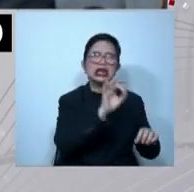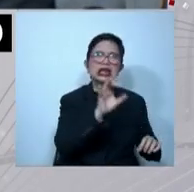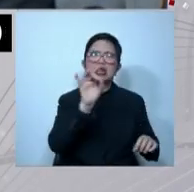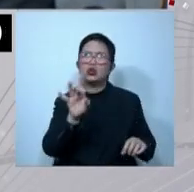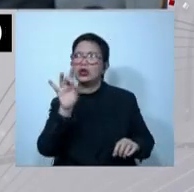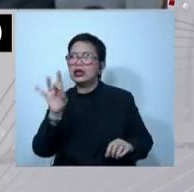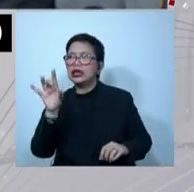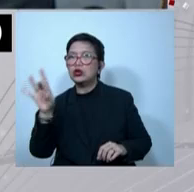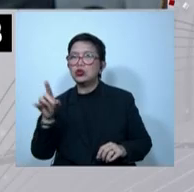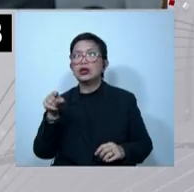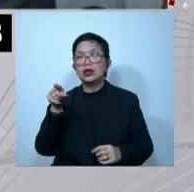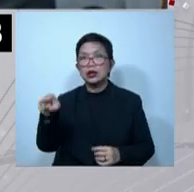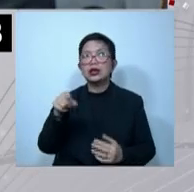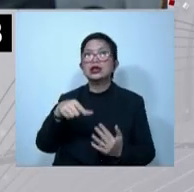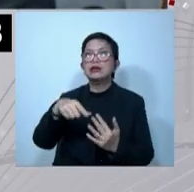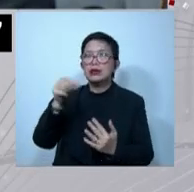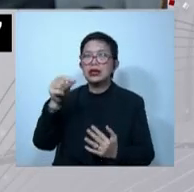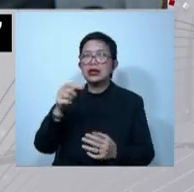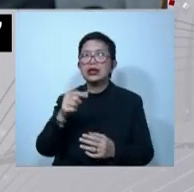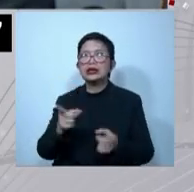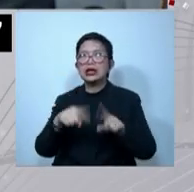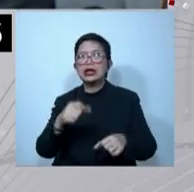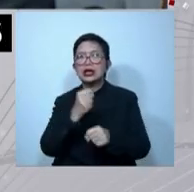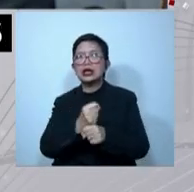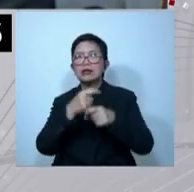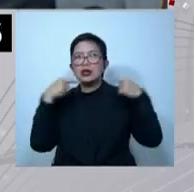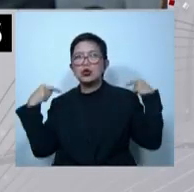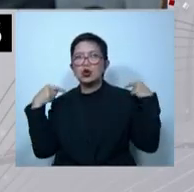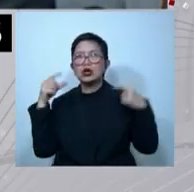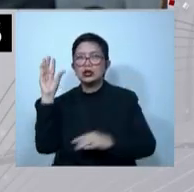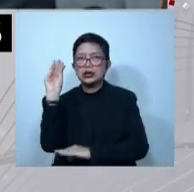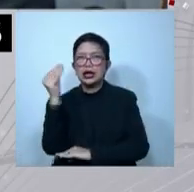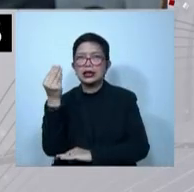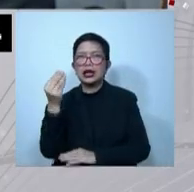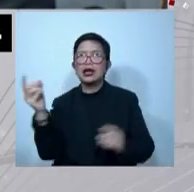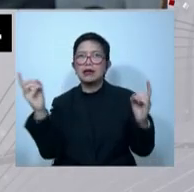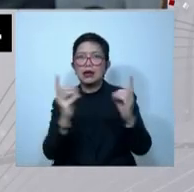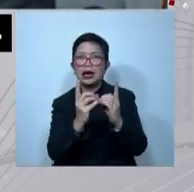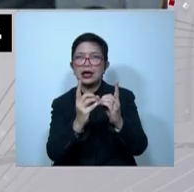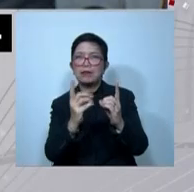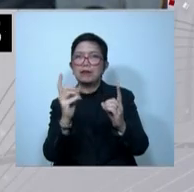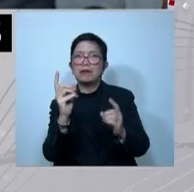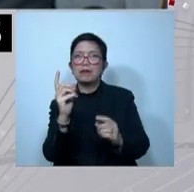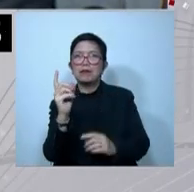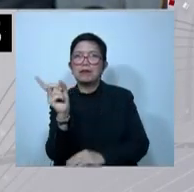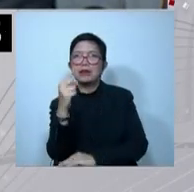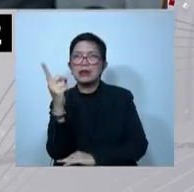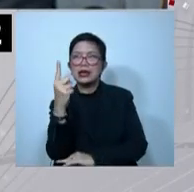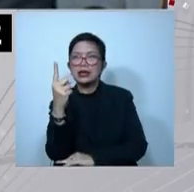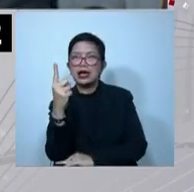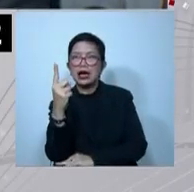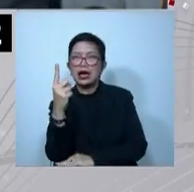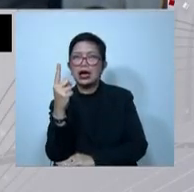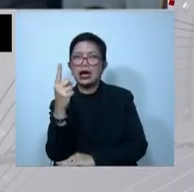merumuskan sejumlah pertanyaan itu, kami bersandar penuh pada semangat untuk menyelesaikan sejumlah persoalan bangsa yang memang saat